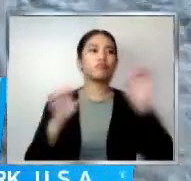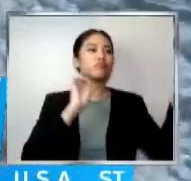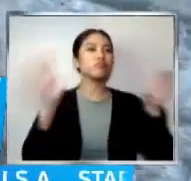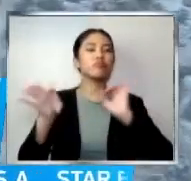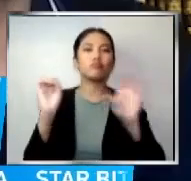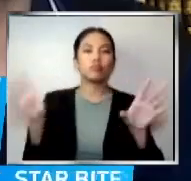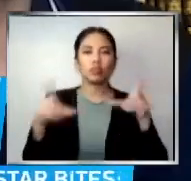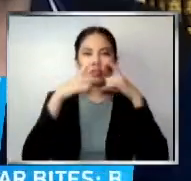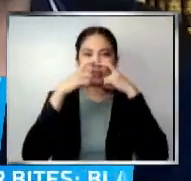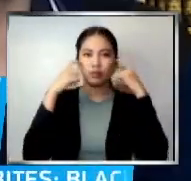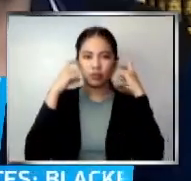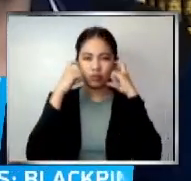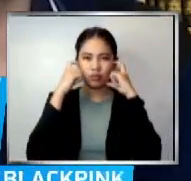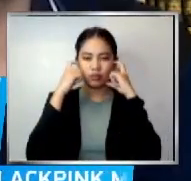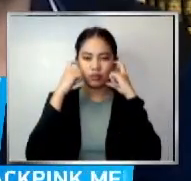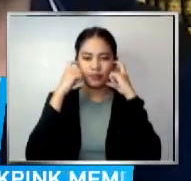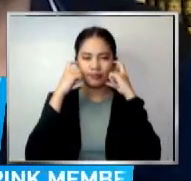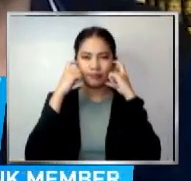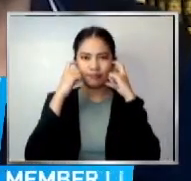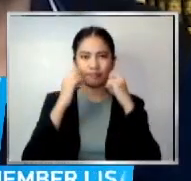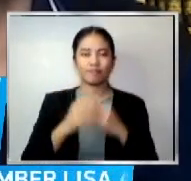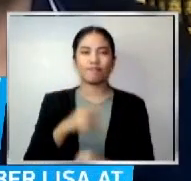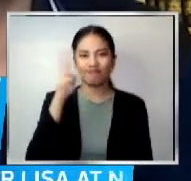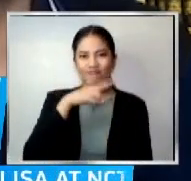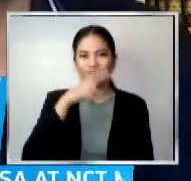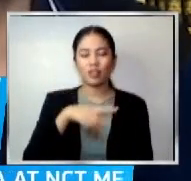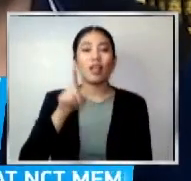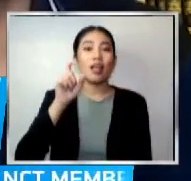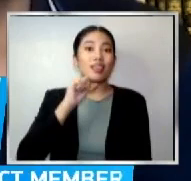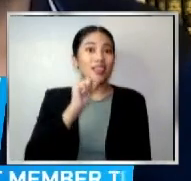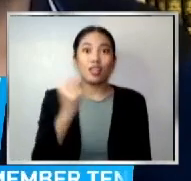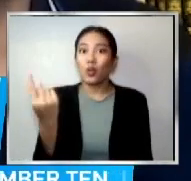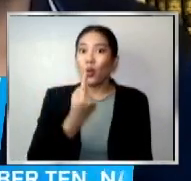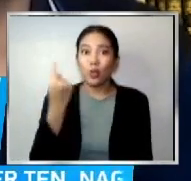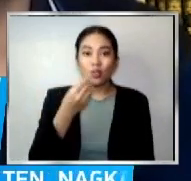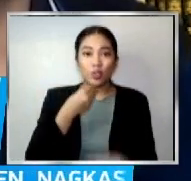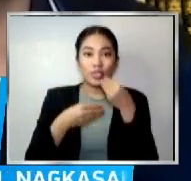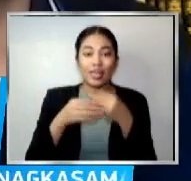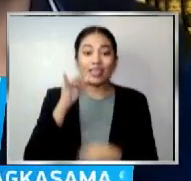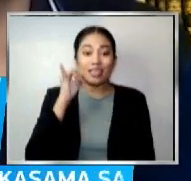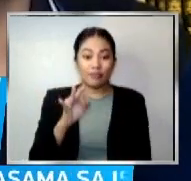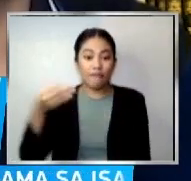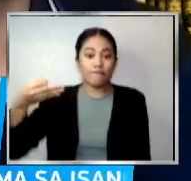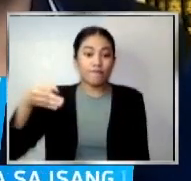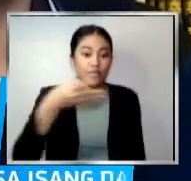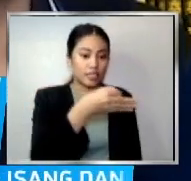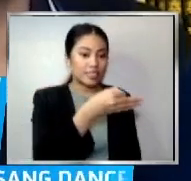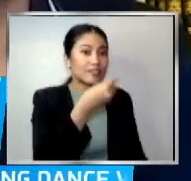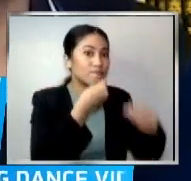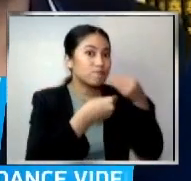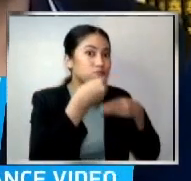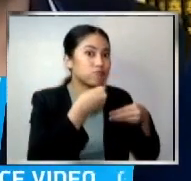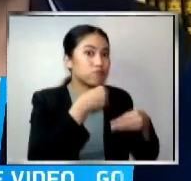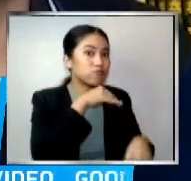kung saan-saan. It's not just in the ocean matatapos yan eh. Pag kinain niya ng mga isda at kinain natin yung isda, it will end